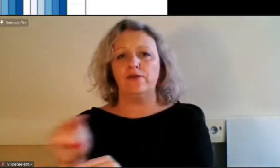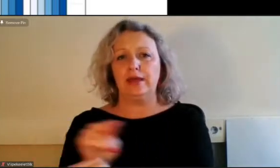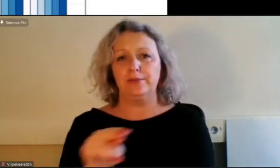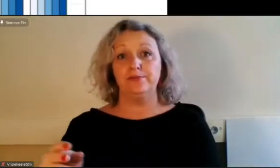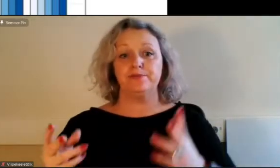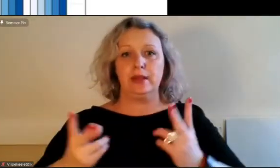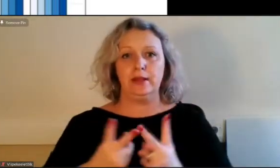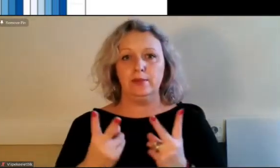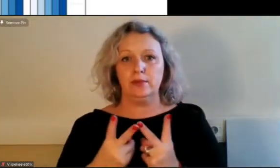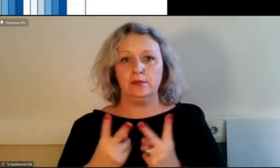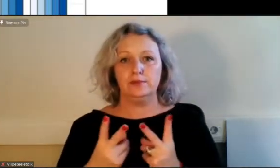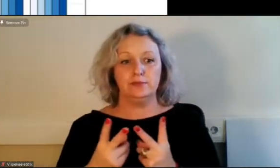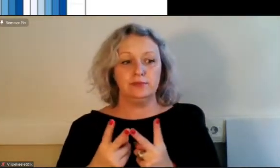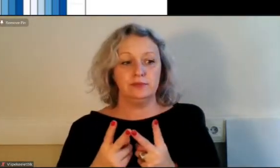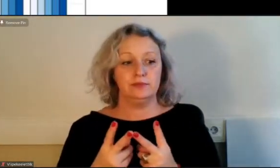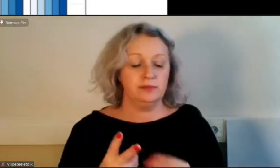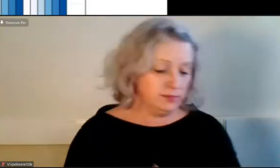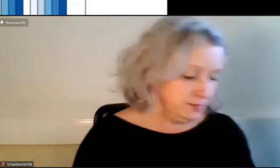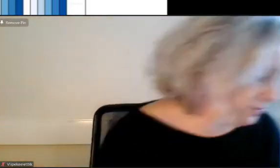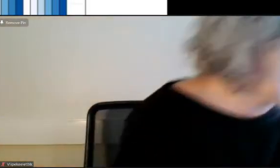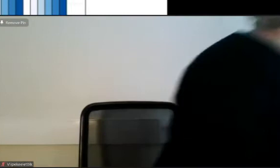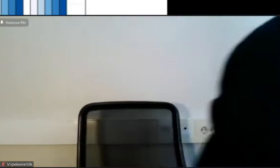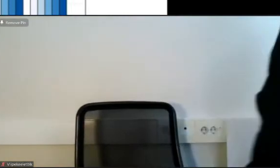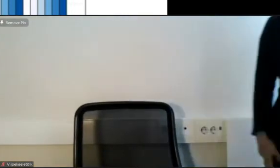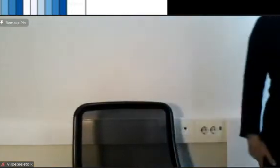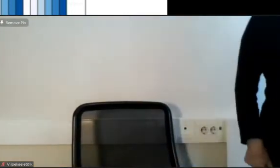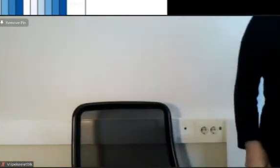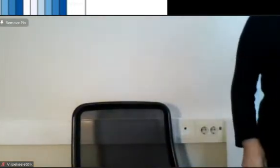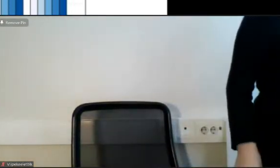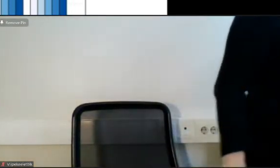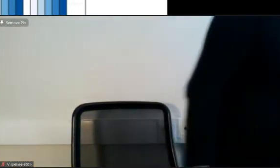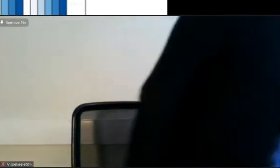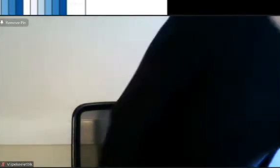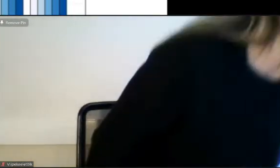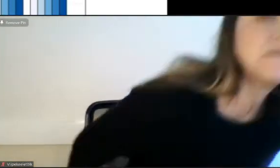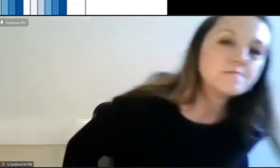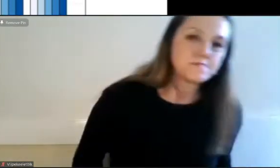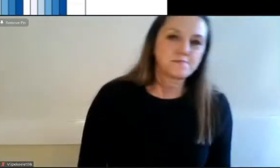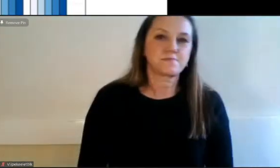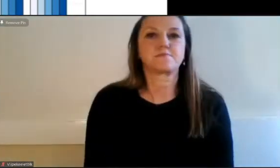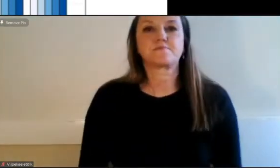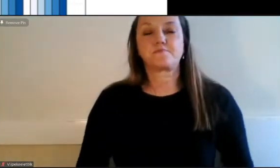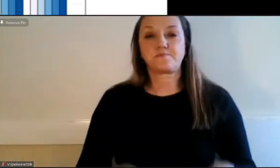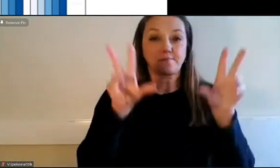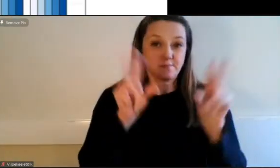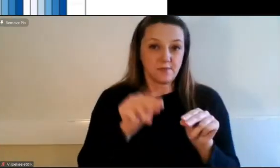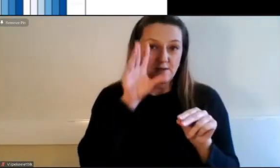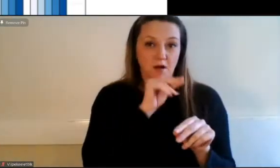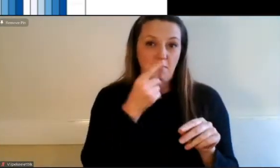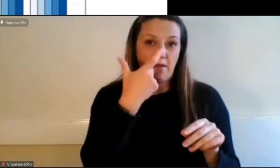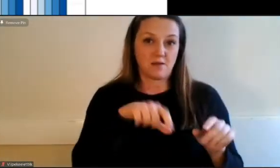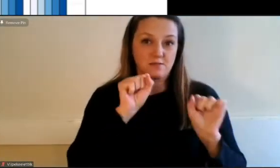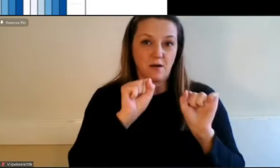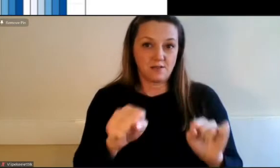kui vaatame 60-aastaste vanusegruppi, aasta alguses iga 10. nakatunu ja